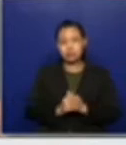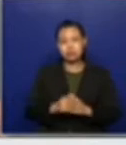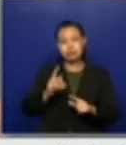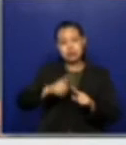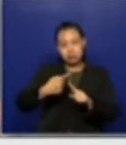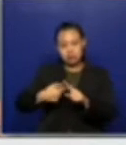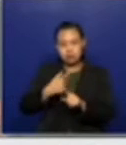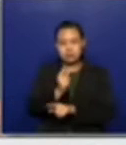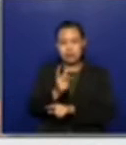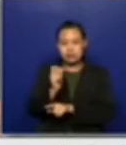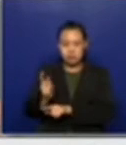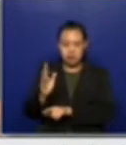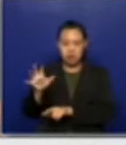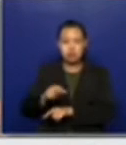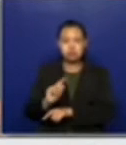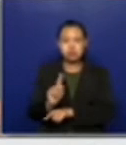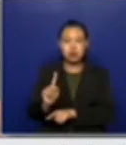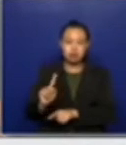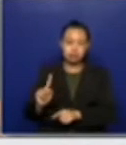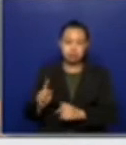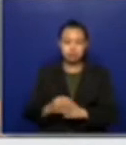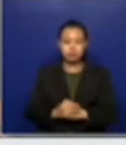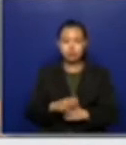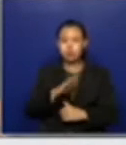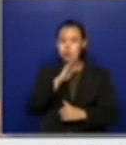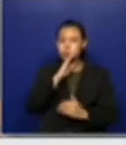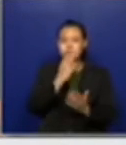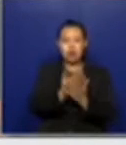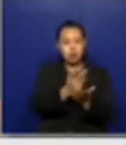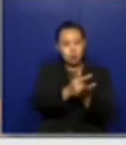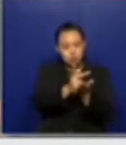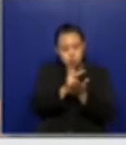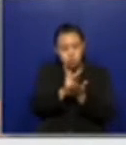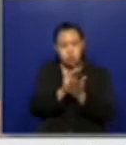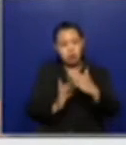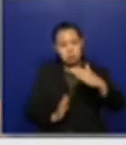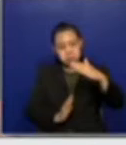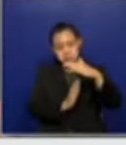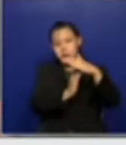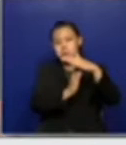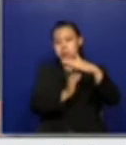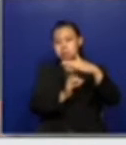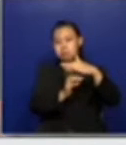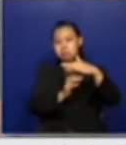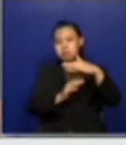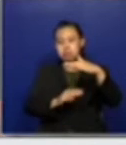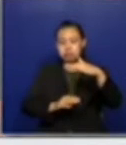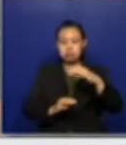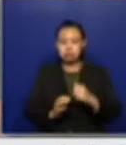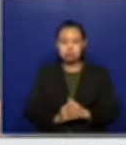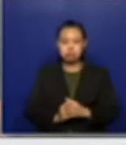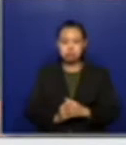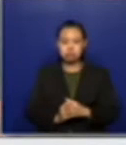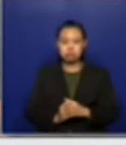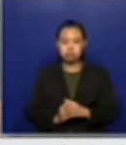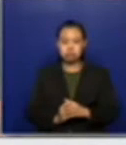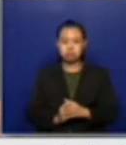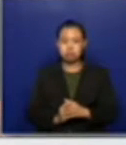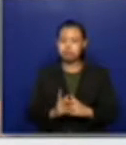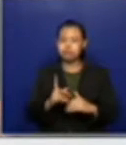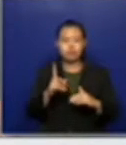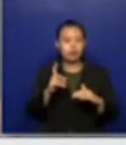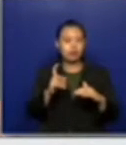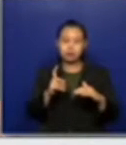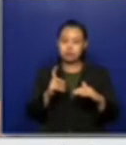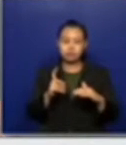ไหนถ้าจะกู้เพิ่มอีกก็จะเต็มเพดานที่กำหนดไว้ก็อาจจะขัด